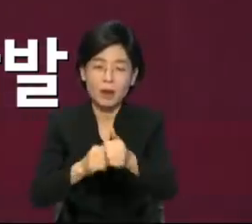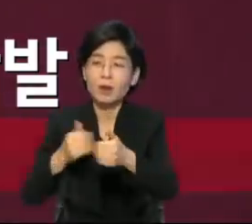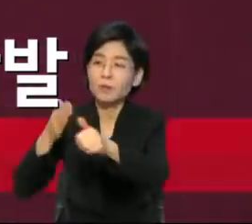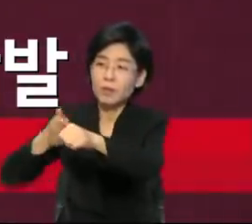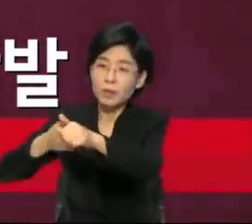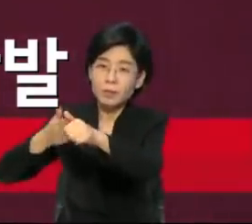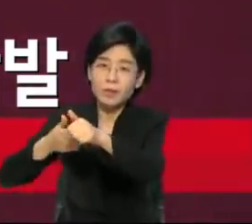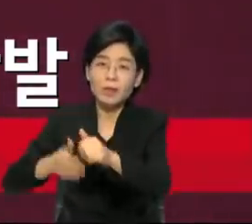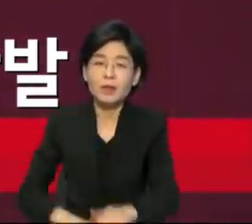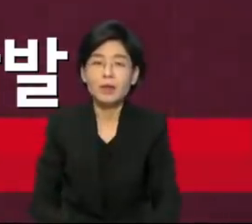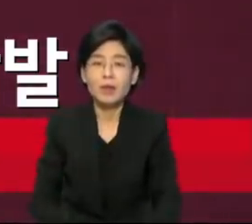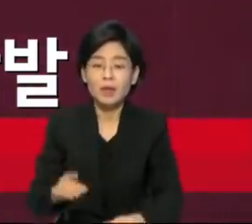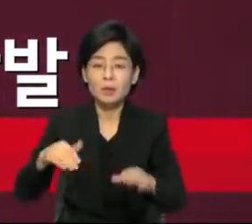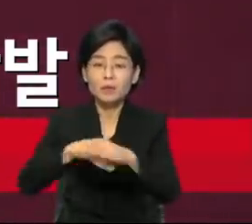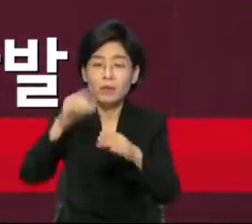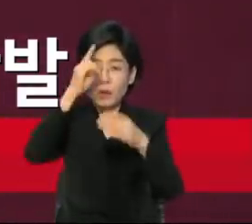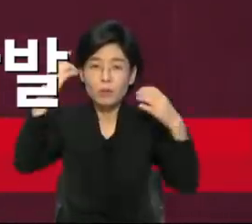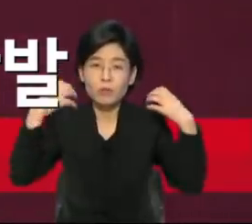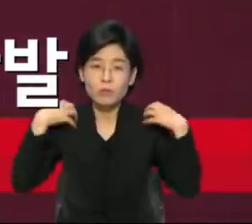경제정책은 위헌입니다.